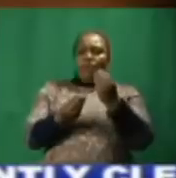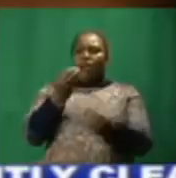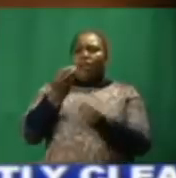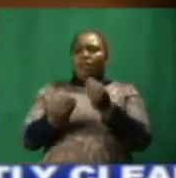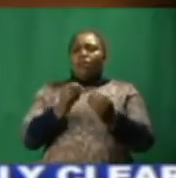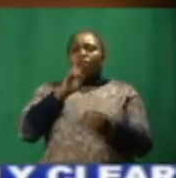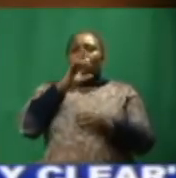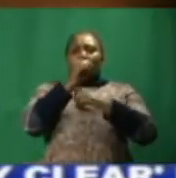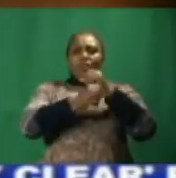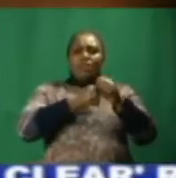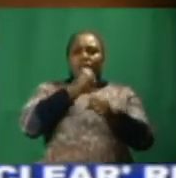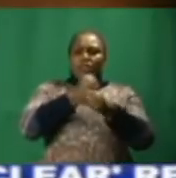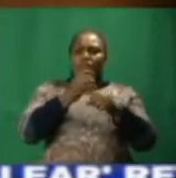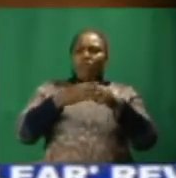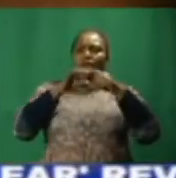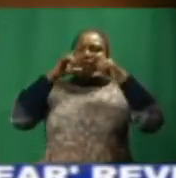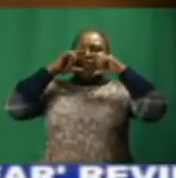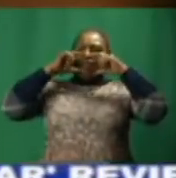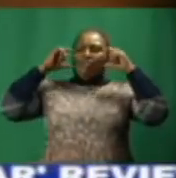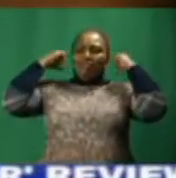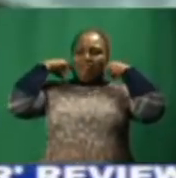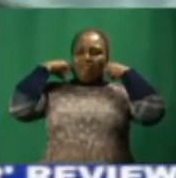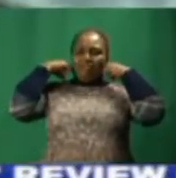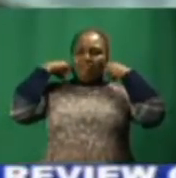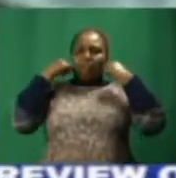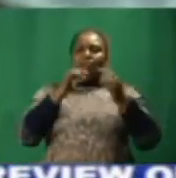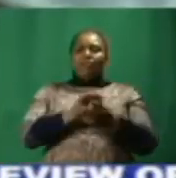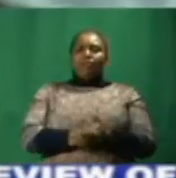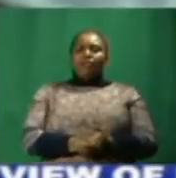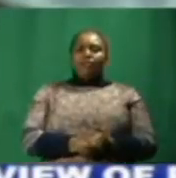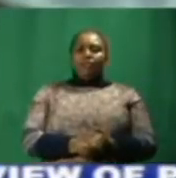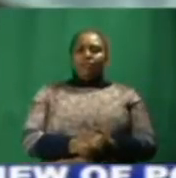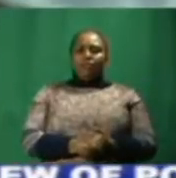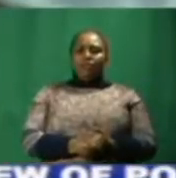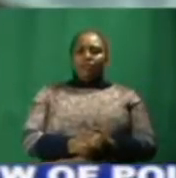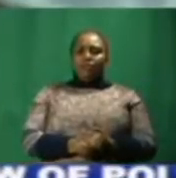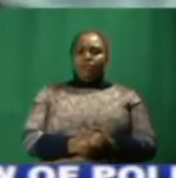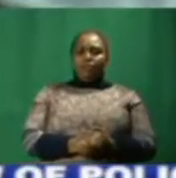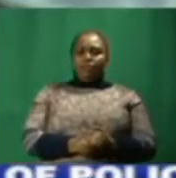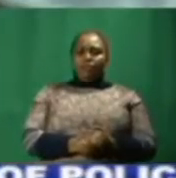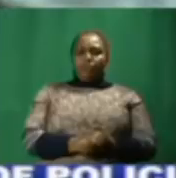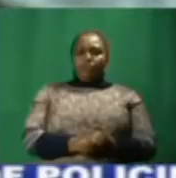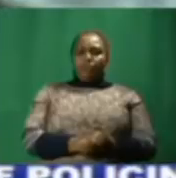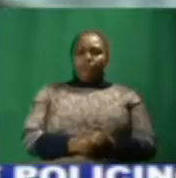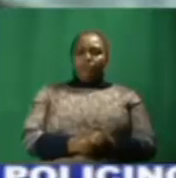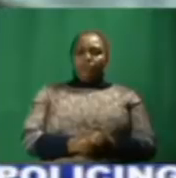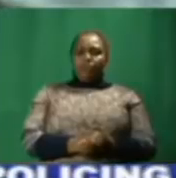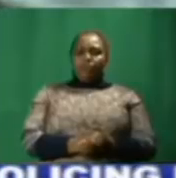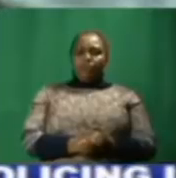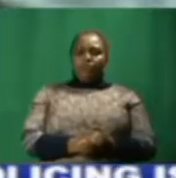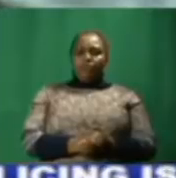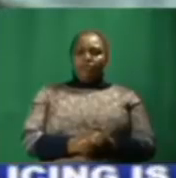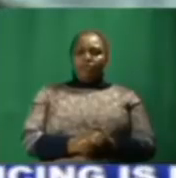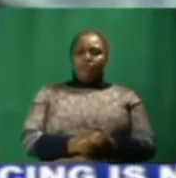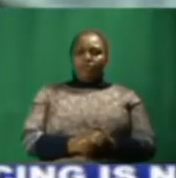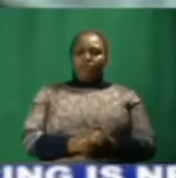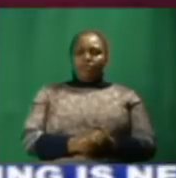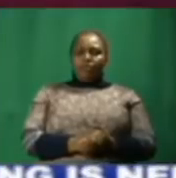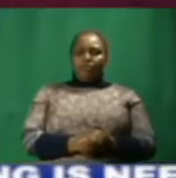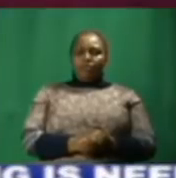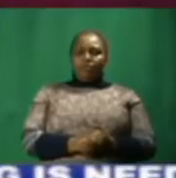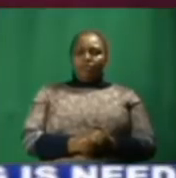lemibili kwekutimbonya buso nemakhala ema-face mask. Etindzaba Eswatini TV, kubika samkeswe khoza nginaneliswe Simelane eMbabane.